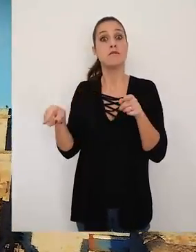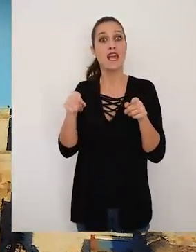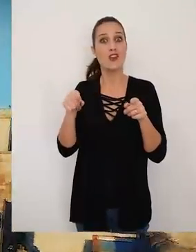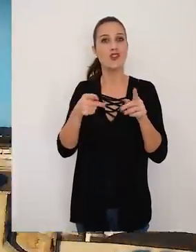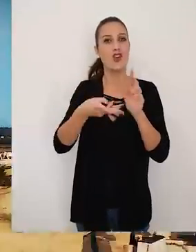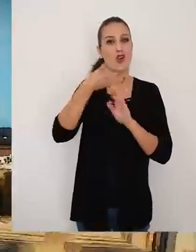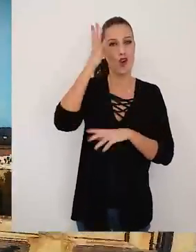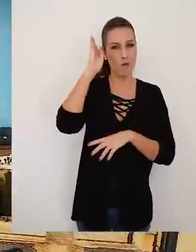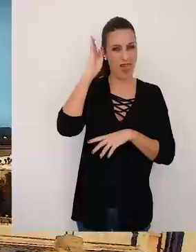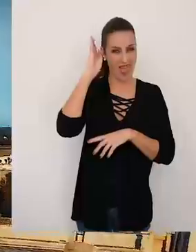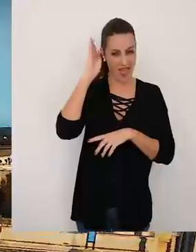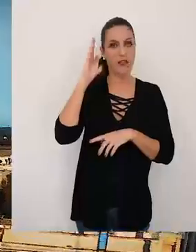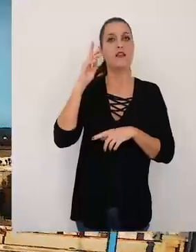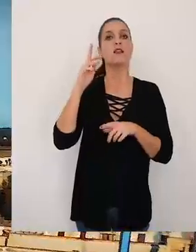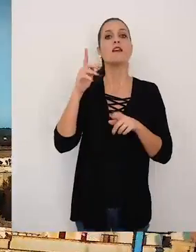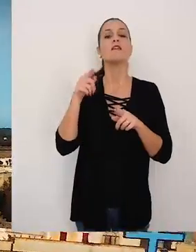Plinio.